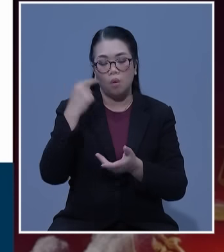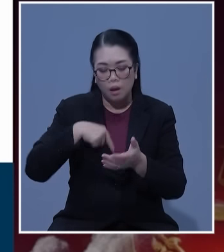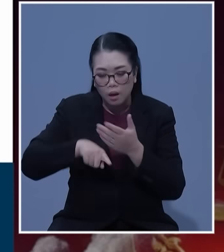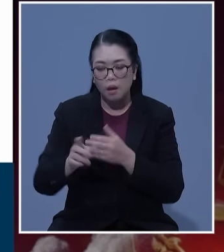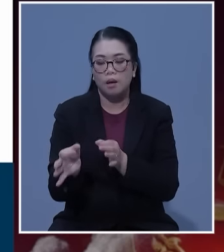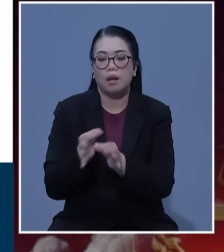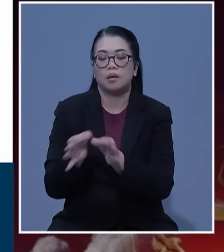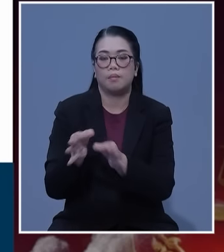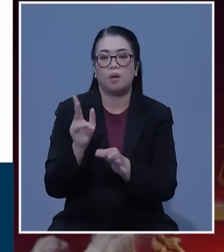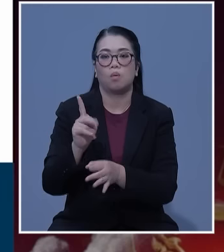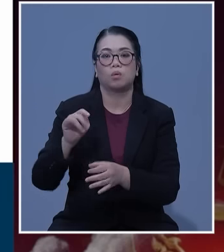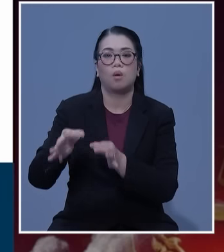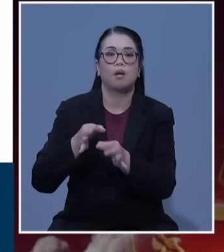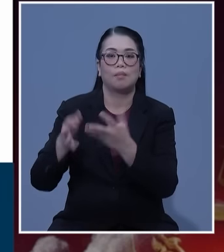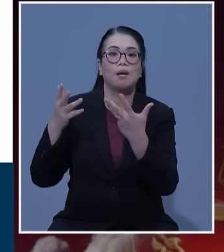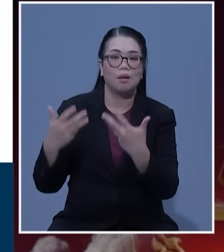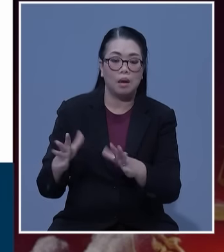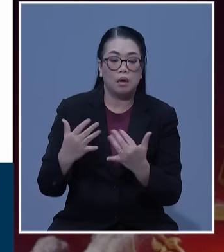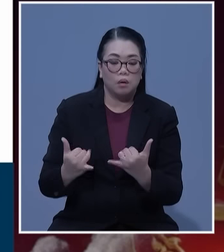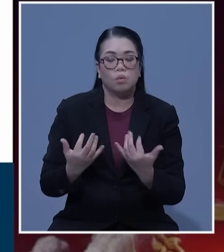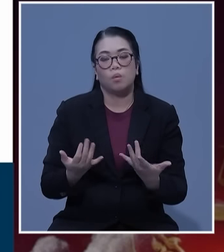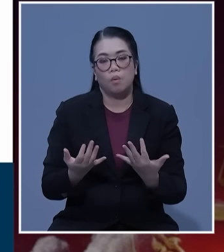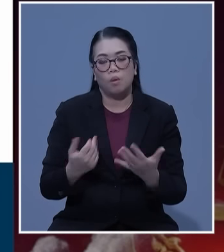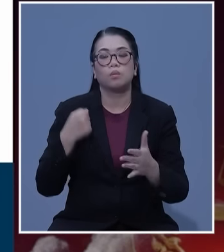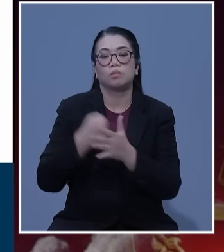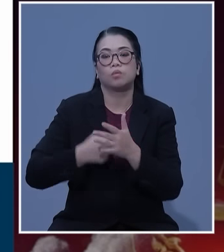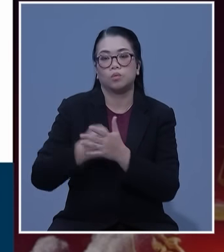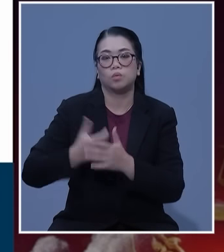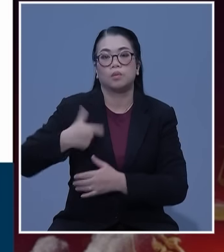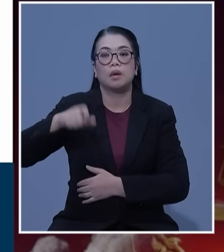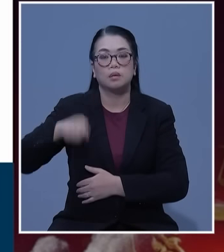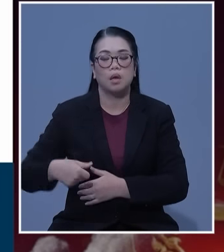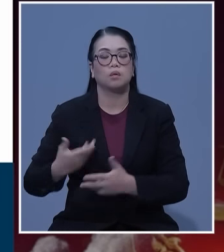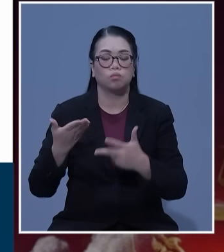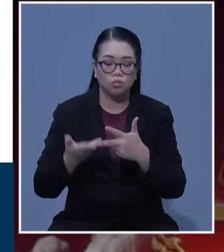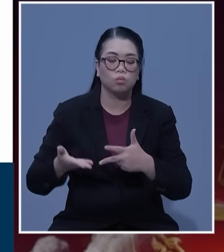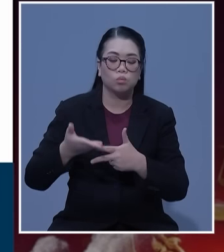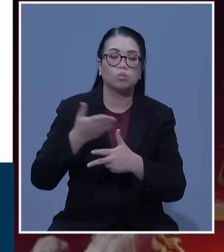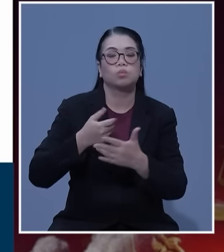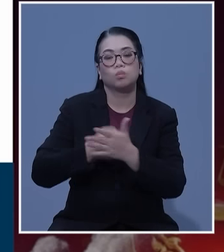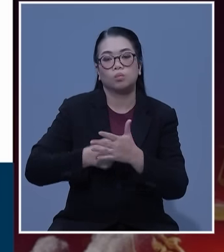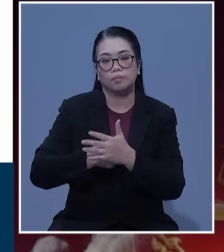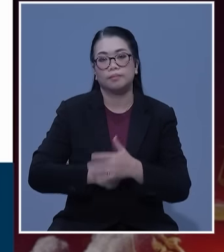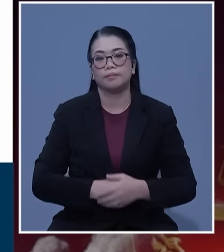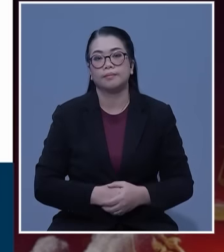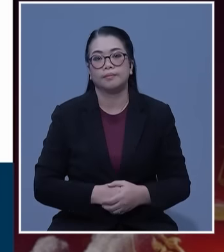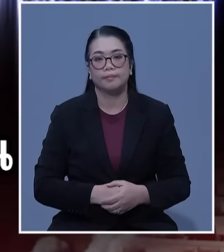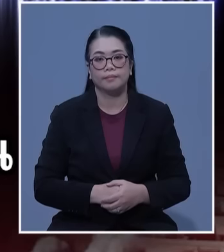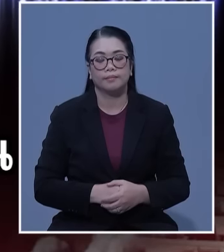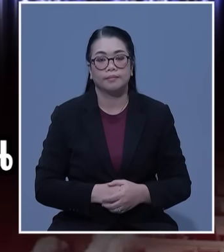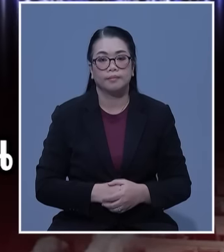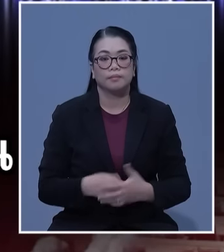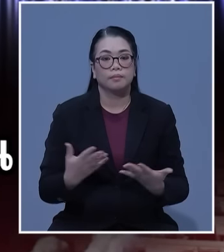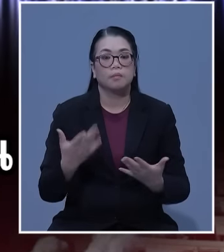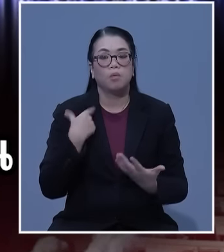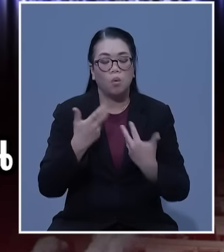แจงกับทางกกตแล้วหลังจากนี้ก็คงต้องไปต่อสู้คดีในชั้นศาลต่อไปฟังเสียงหน่อยนะครับ